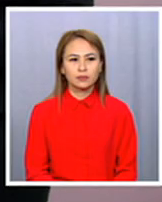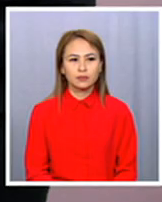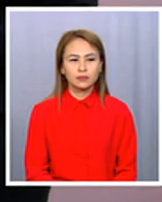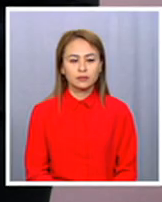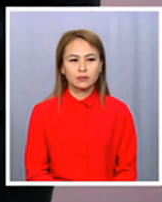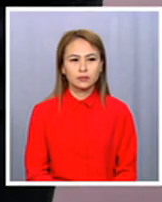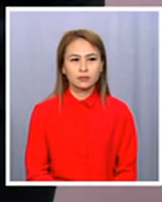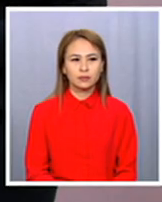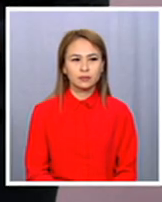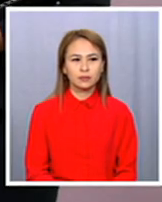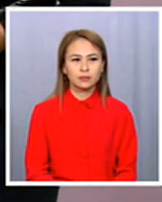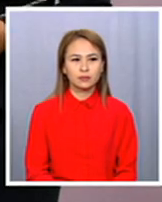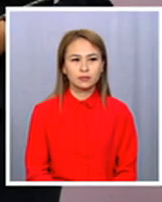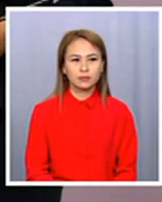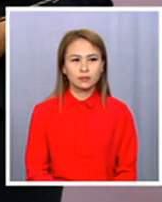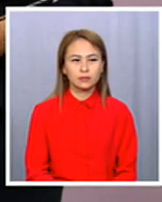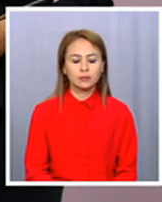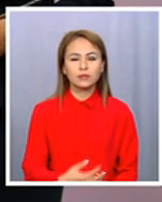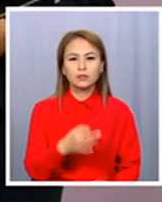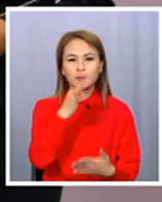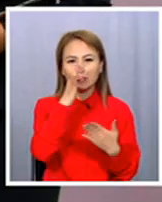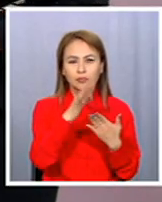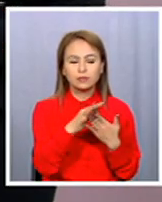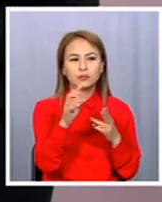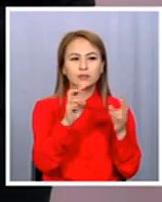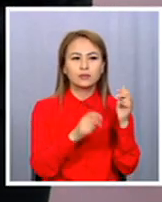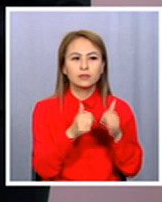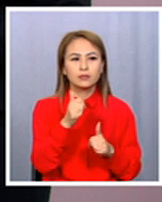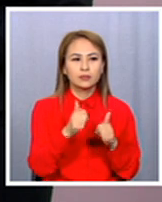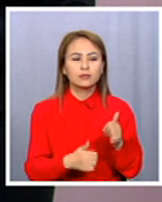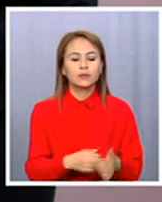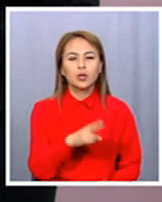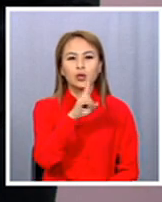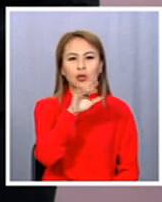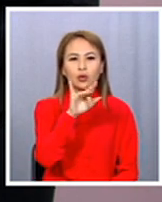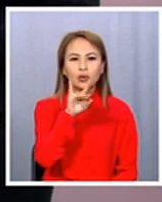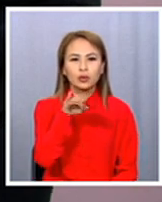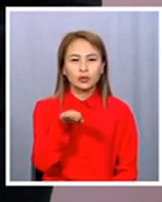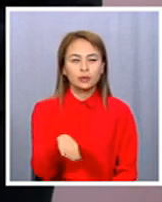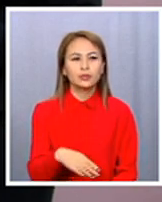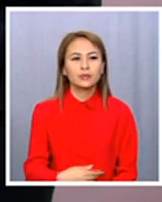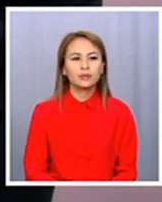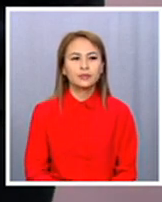Дайын болсаңдар, жауабымызды салыстырайық. Құрт,